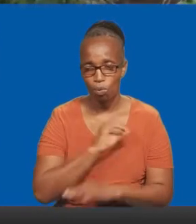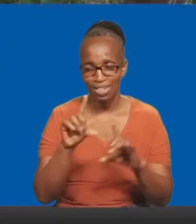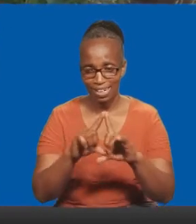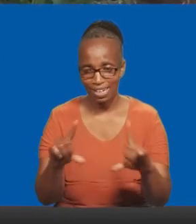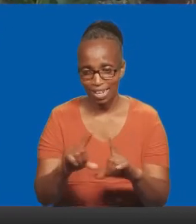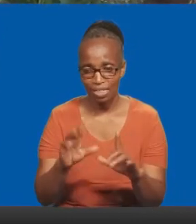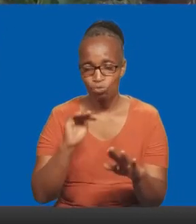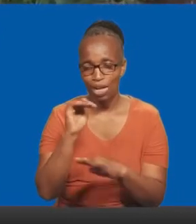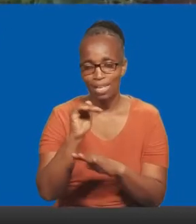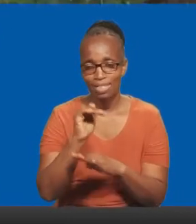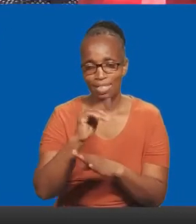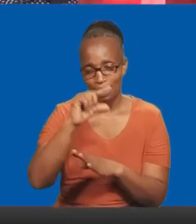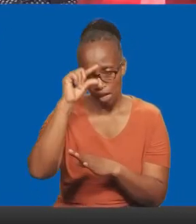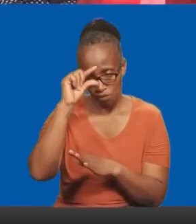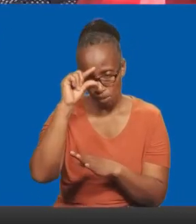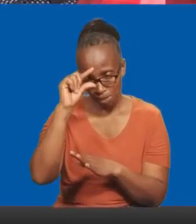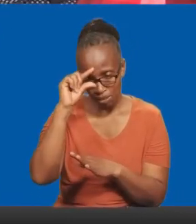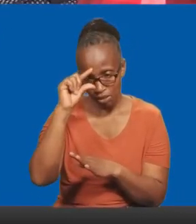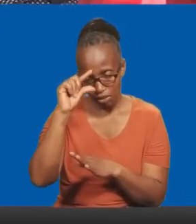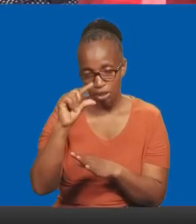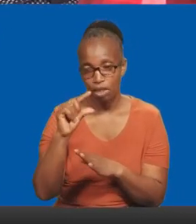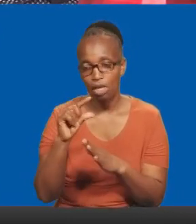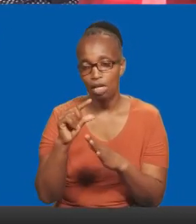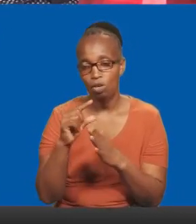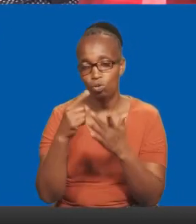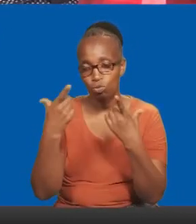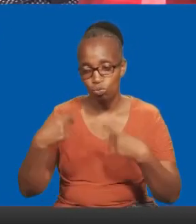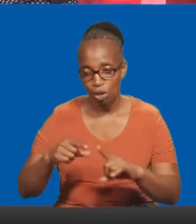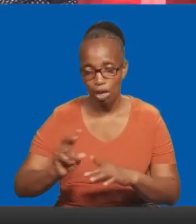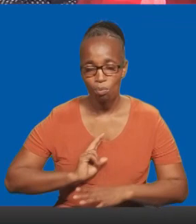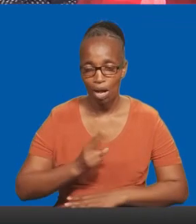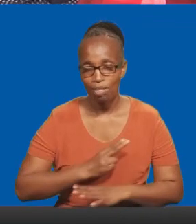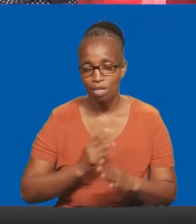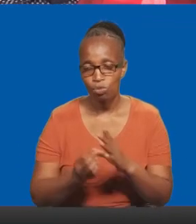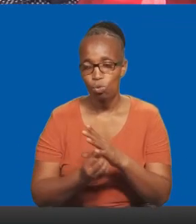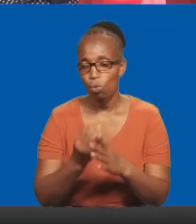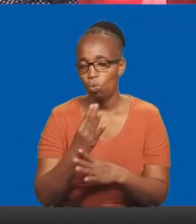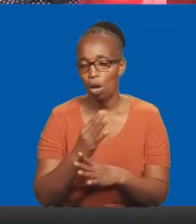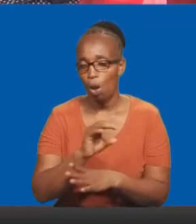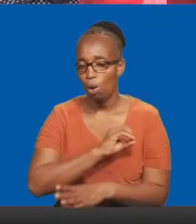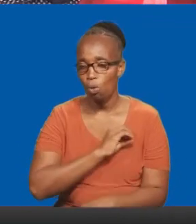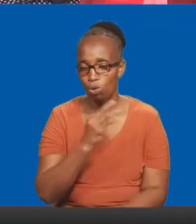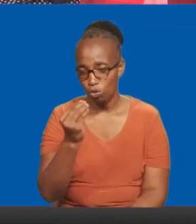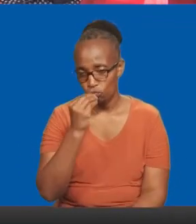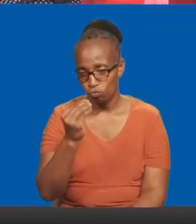tupe tuku chakula yetu na tupe tooe watoto wetu wasik kae kwa njaa